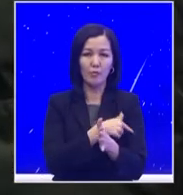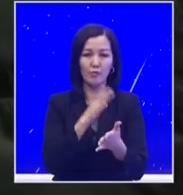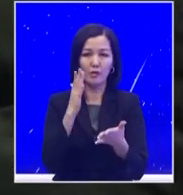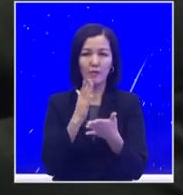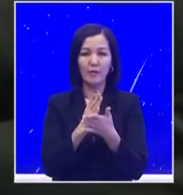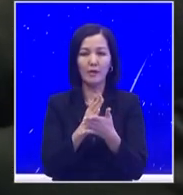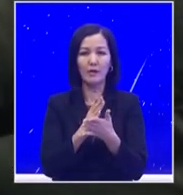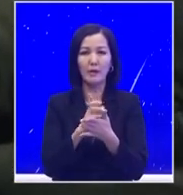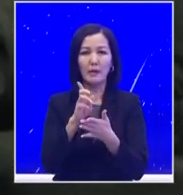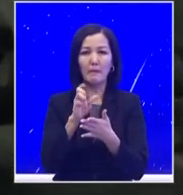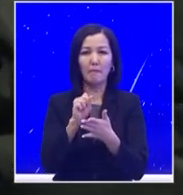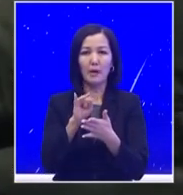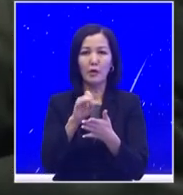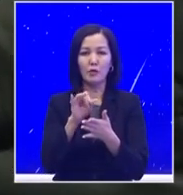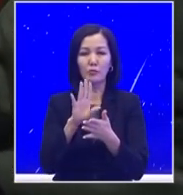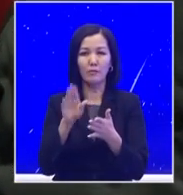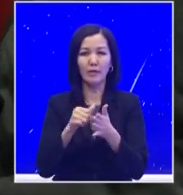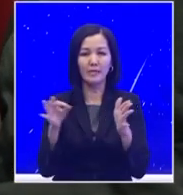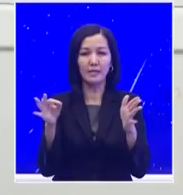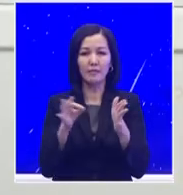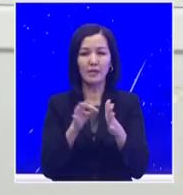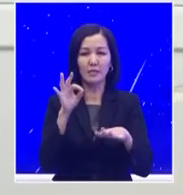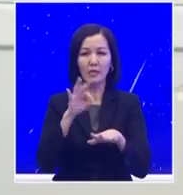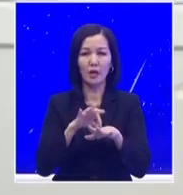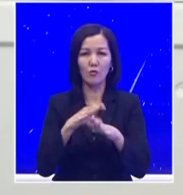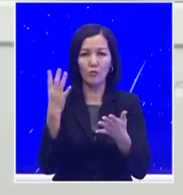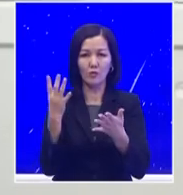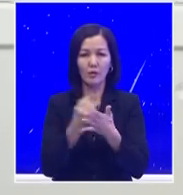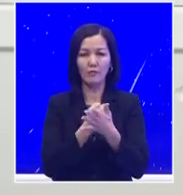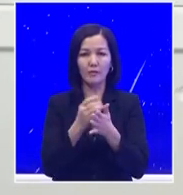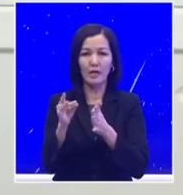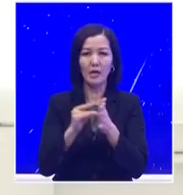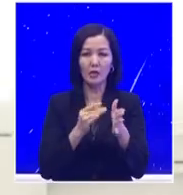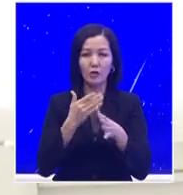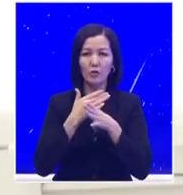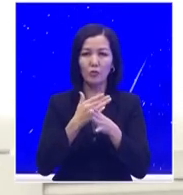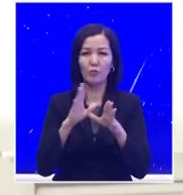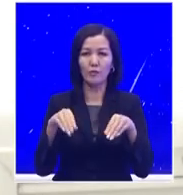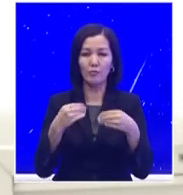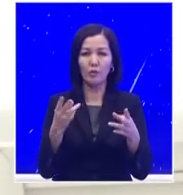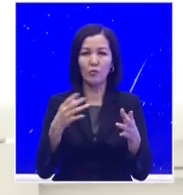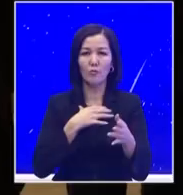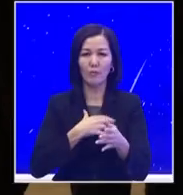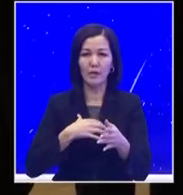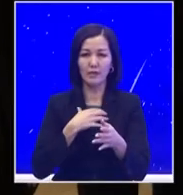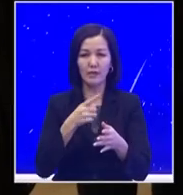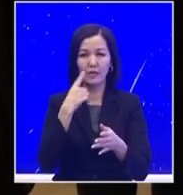орынбасары Батыржан Байжұманов басты мақсат науқас анықталған жағдайда тиісті көмек көрсету маңызды екенін атап өтті.